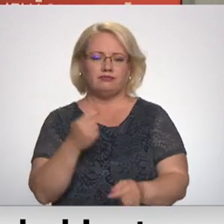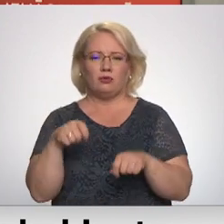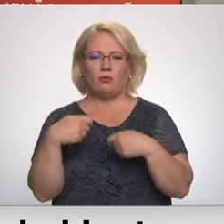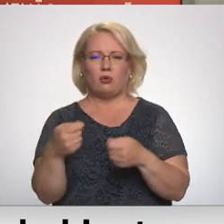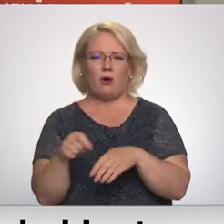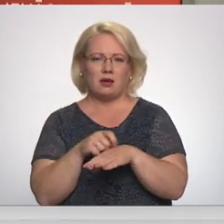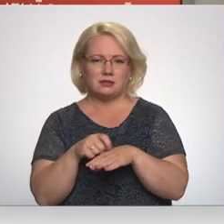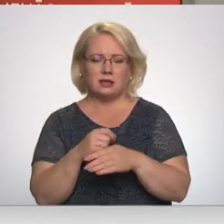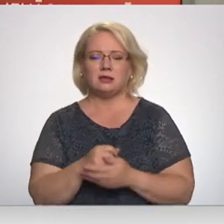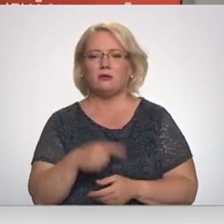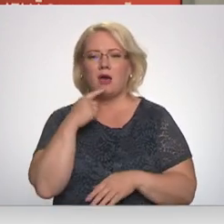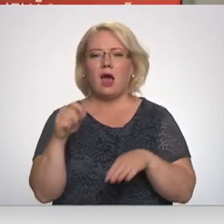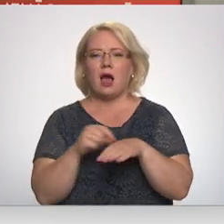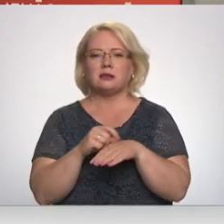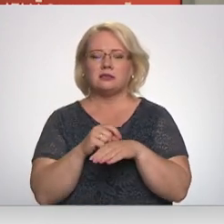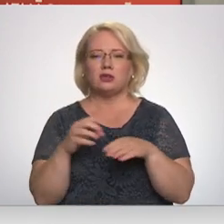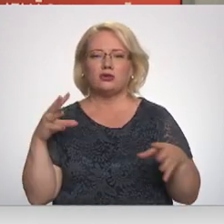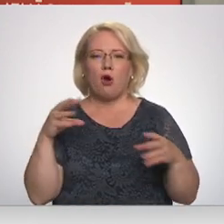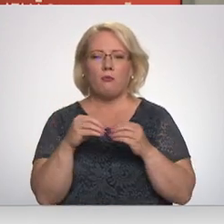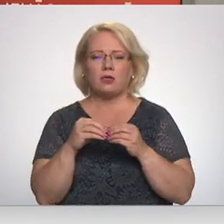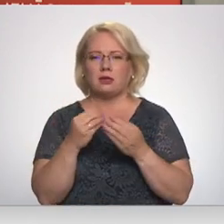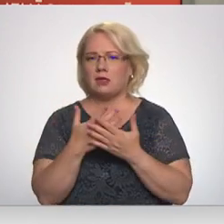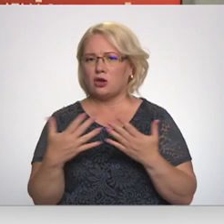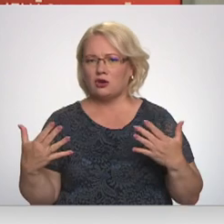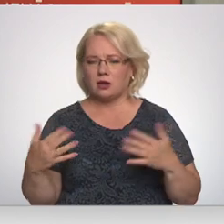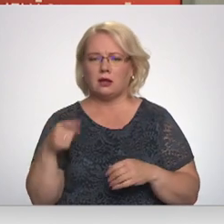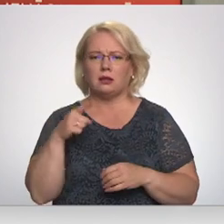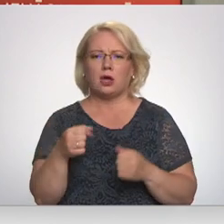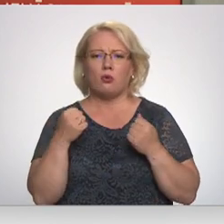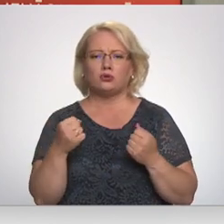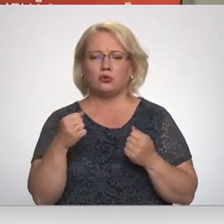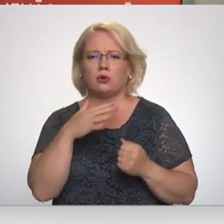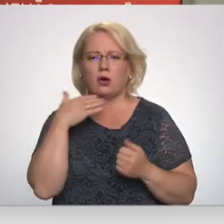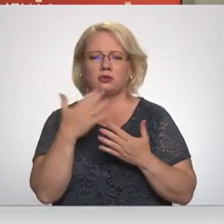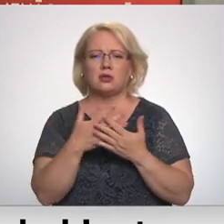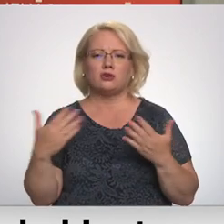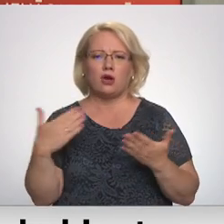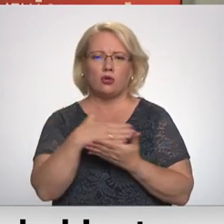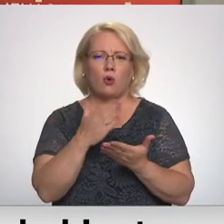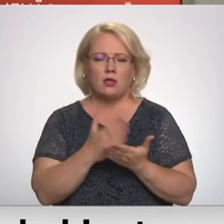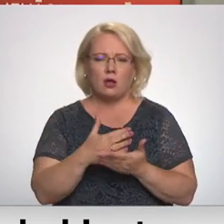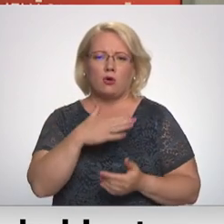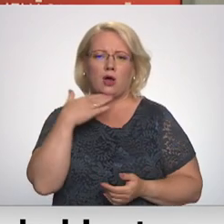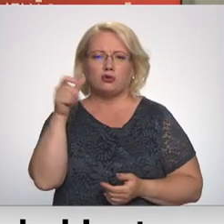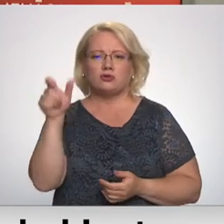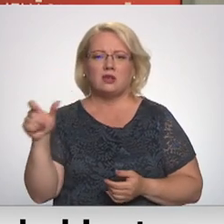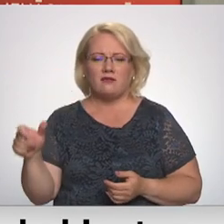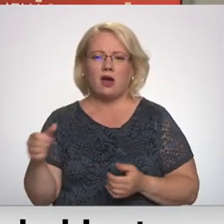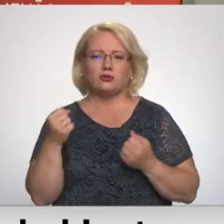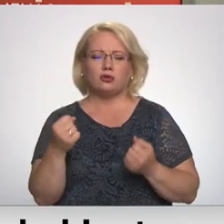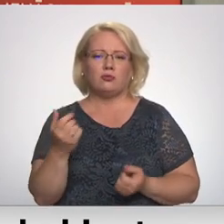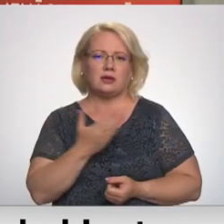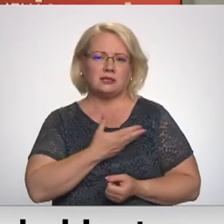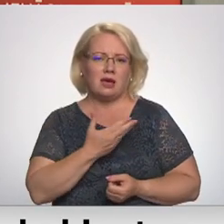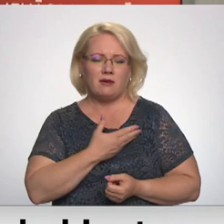komponenti dažādi, tie ir tie, kas uztur ļoti daudz dažādu nodaļu un pacientu dzīvības. Daudzas lietas jau tika pieminētas,